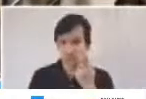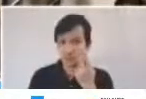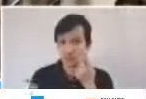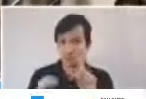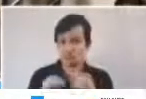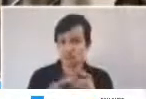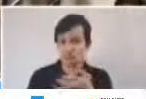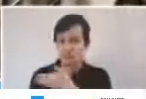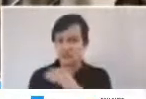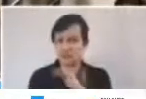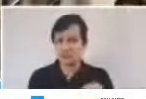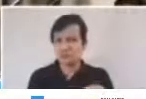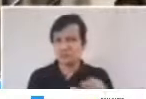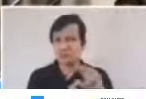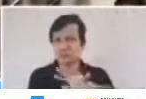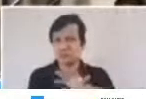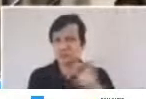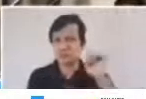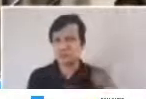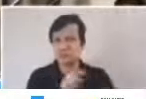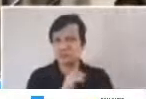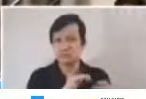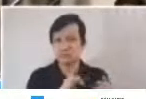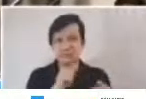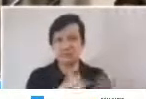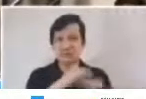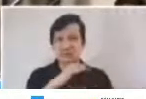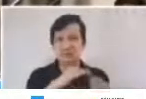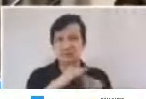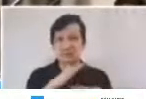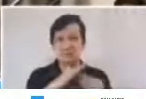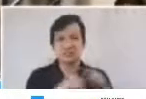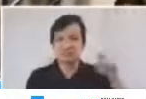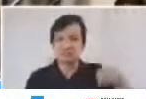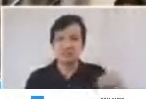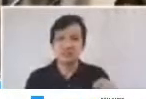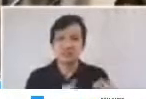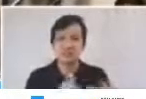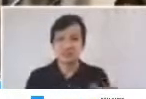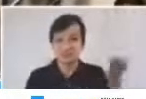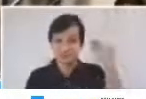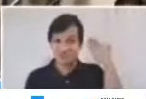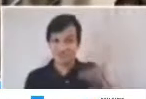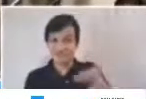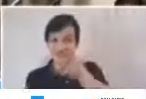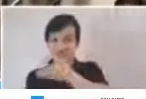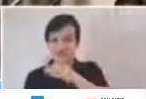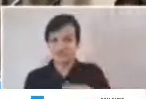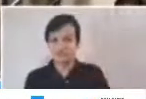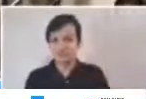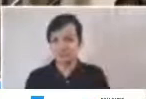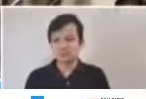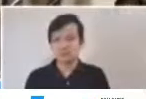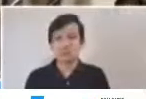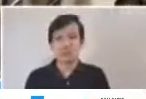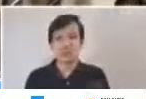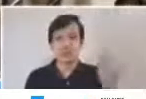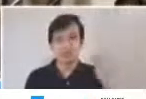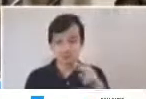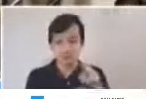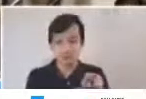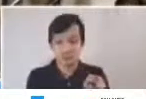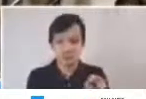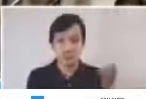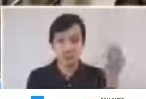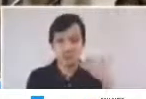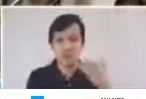mga losses nila for the past 2.5 months. Pero hindi po para pagsamantalahan na natin ang consumers. On